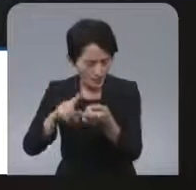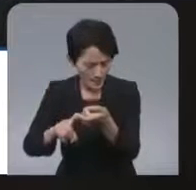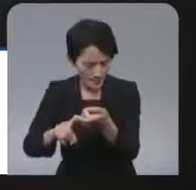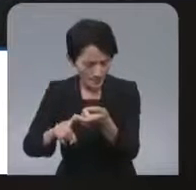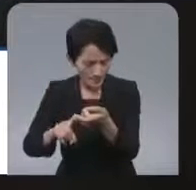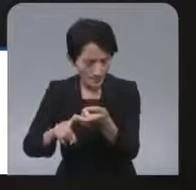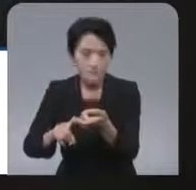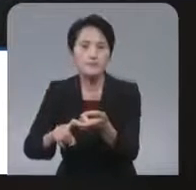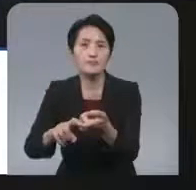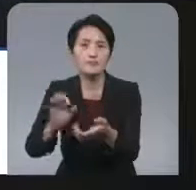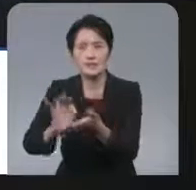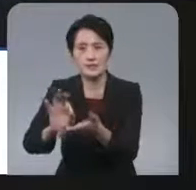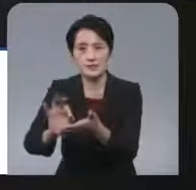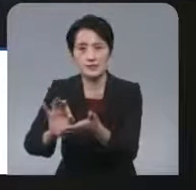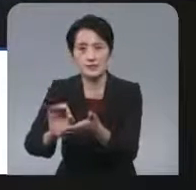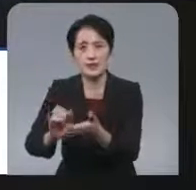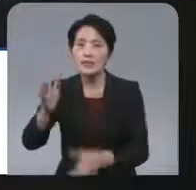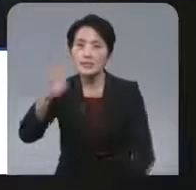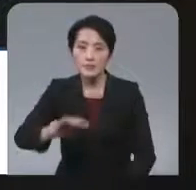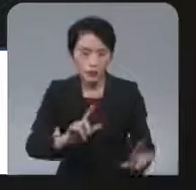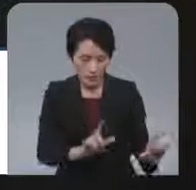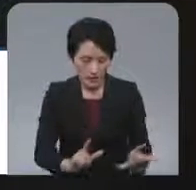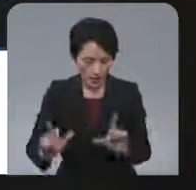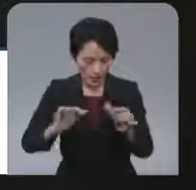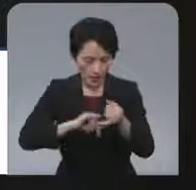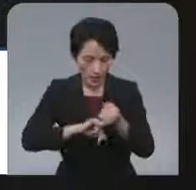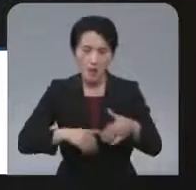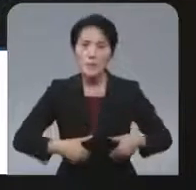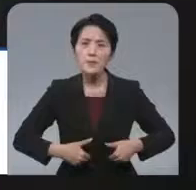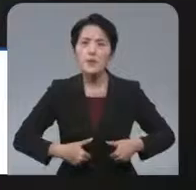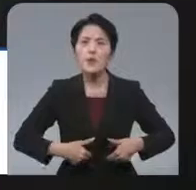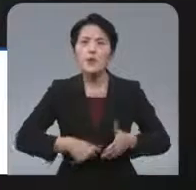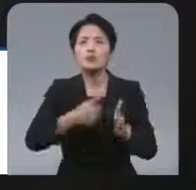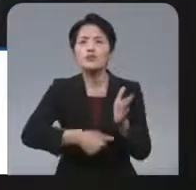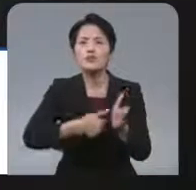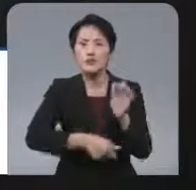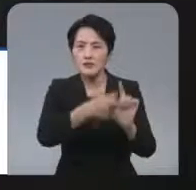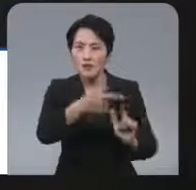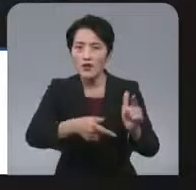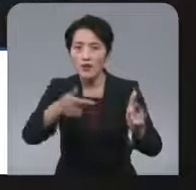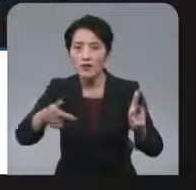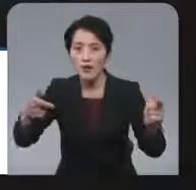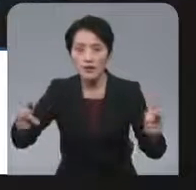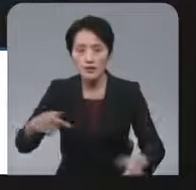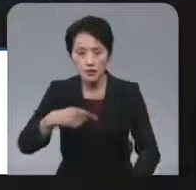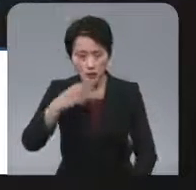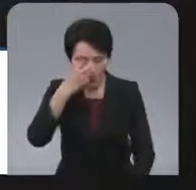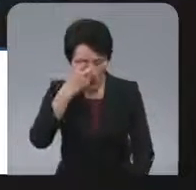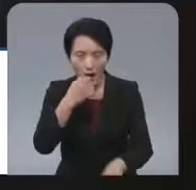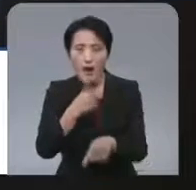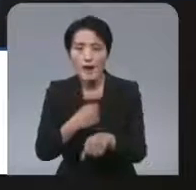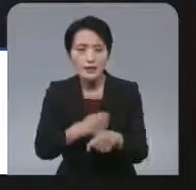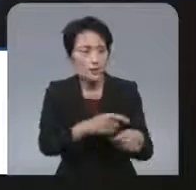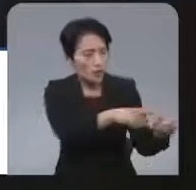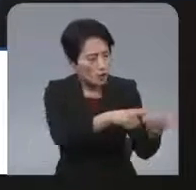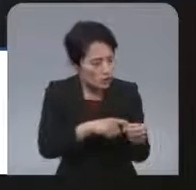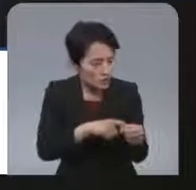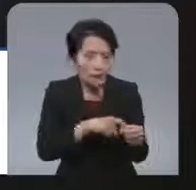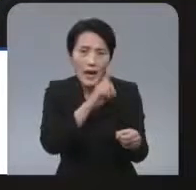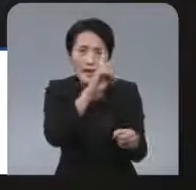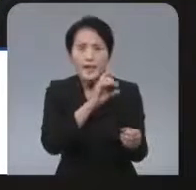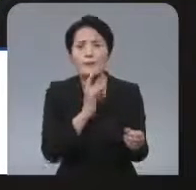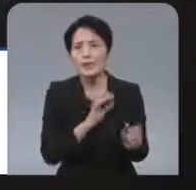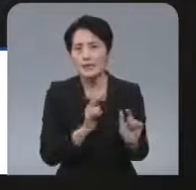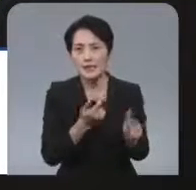bestimmten staat abhänge vorsorglich untersuchen und durchzuführen und management systeme aufzubauen er